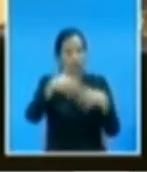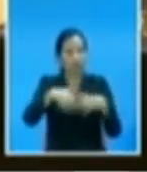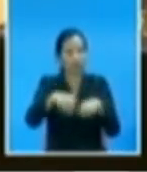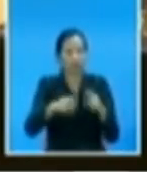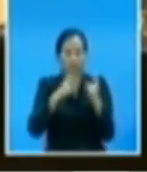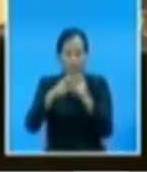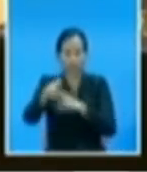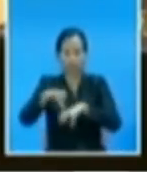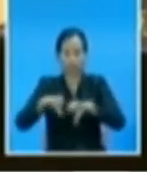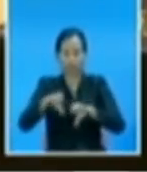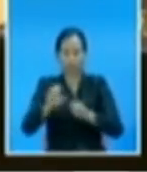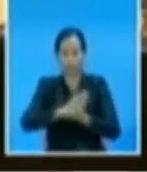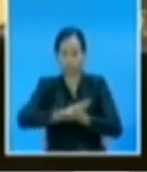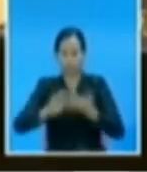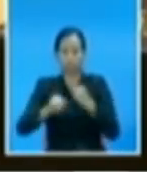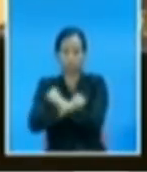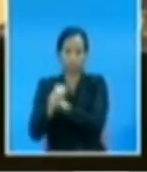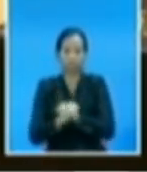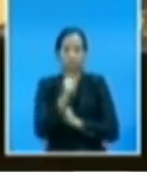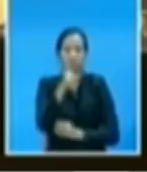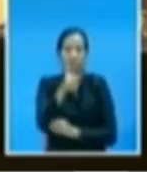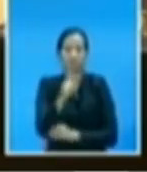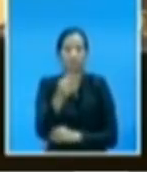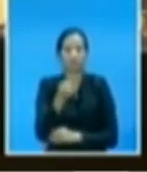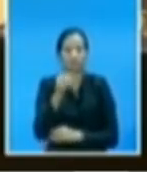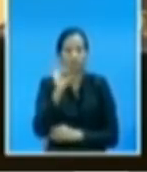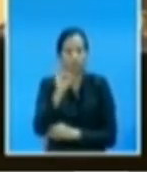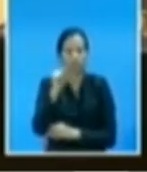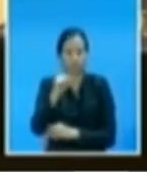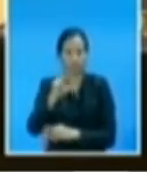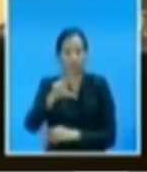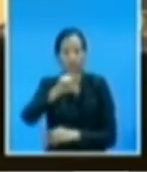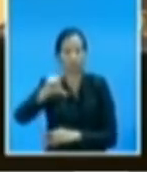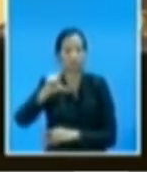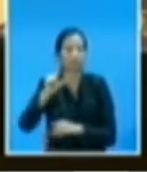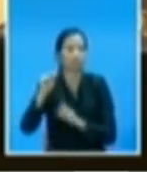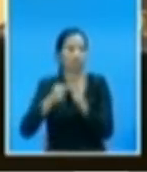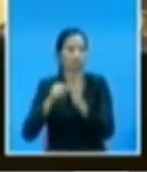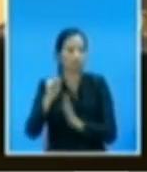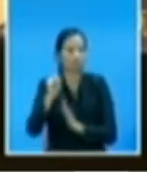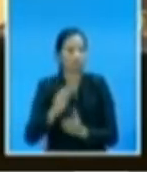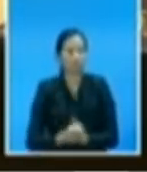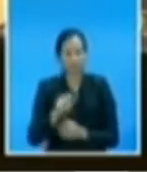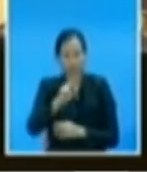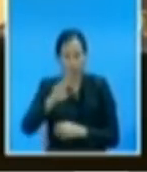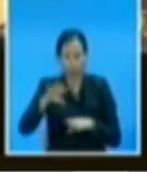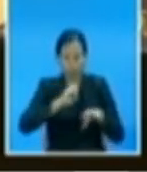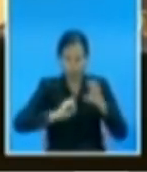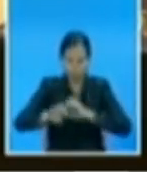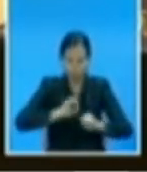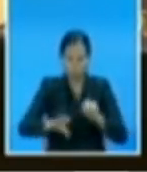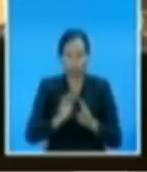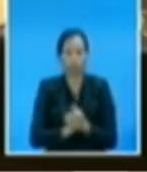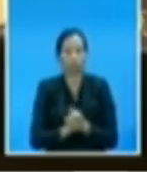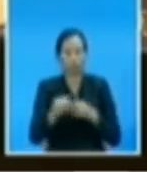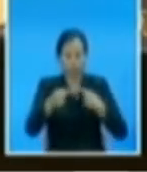มากกว่าหน่วยงานอื่นมากกว่าค่าเฉลี่ยปีละเปอร์เซ็นต์4ปีมันคือเพิ่มขึ้นมากขึ้นไปเรื่อยๆ 4% คร ับแต่ว่าการจัดงบแล้วรายง